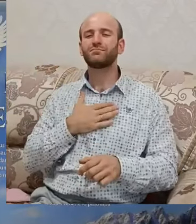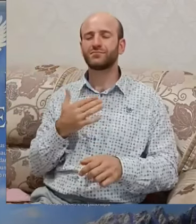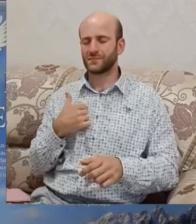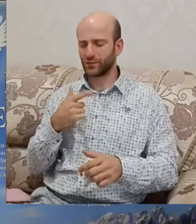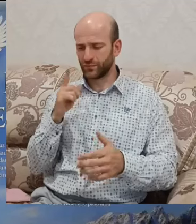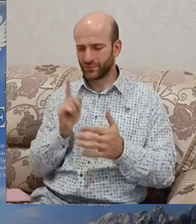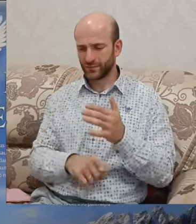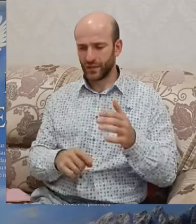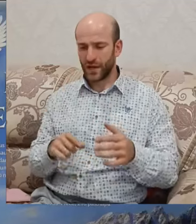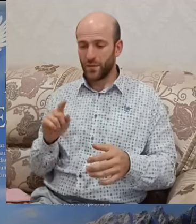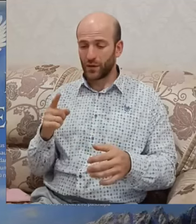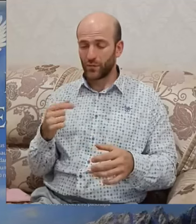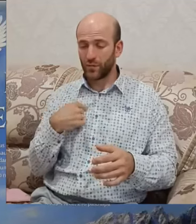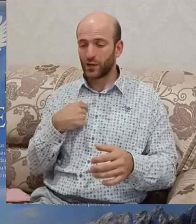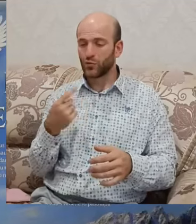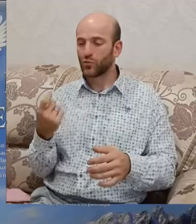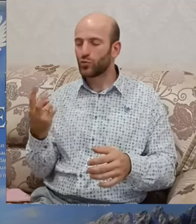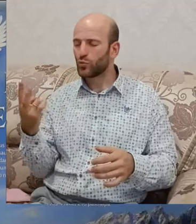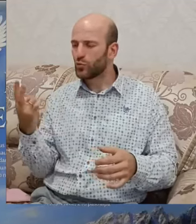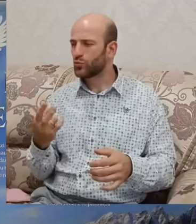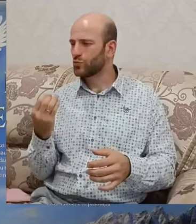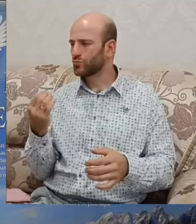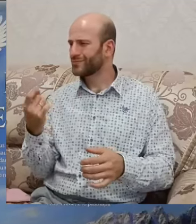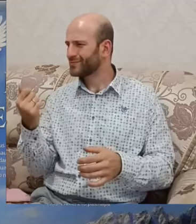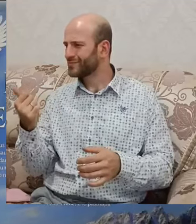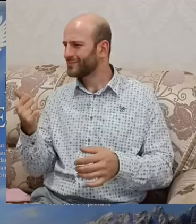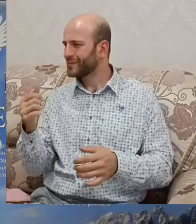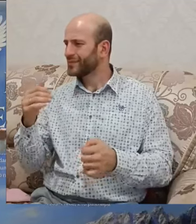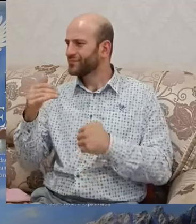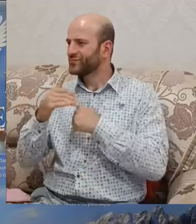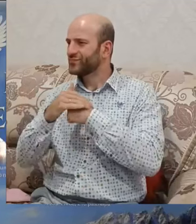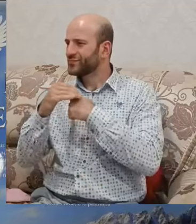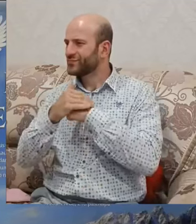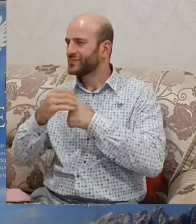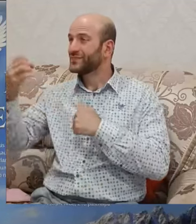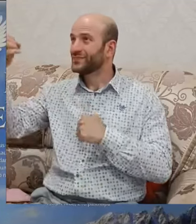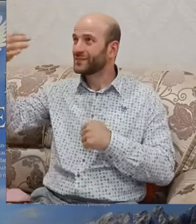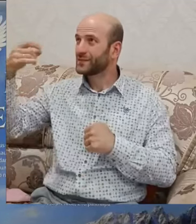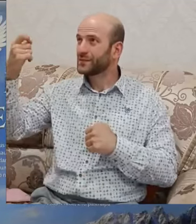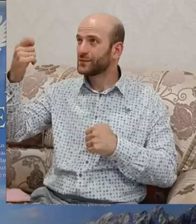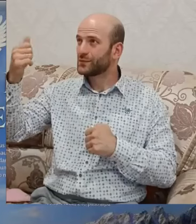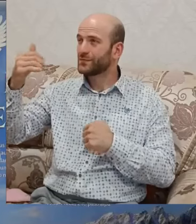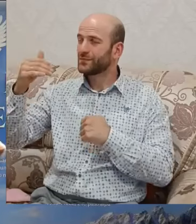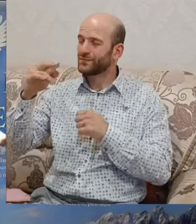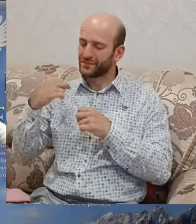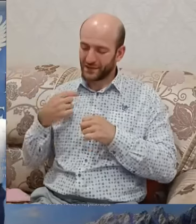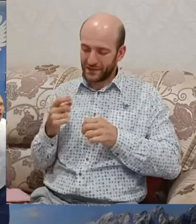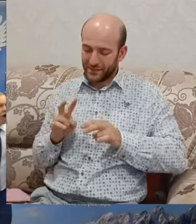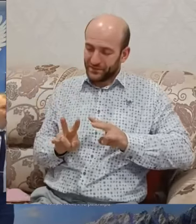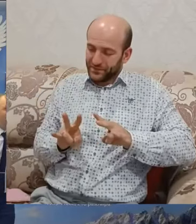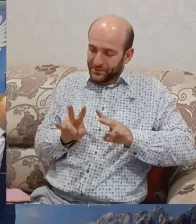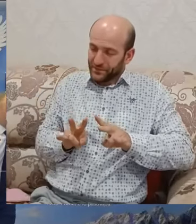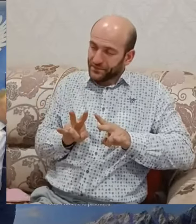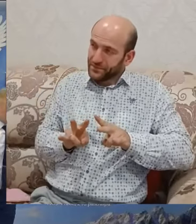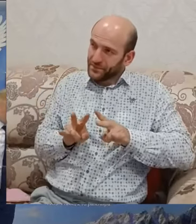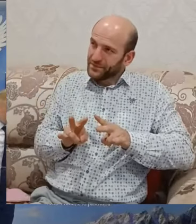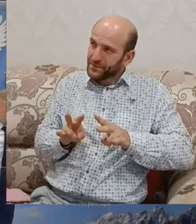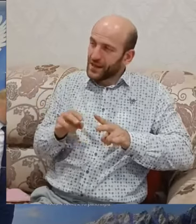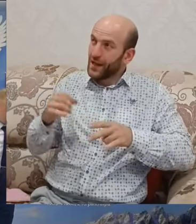комбайном. Man dar reikia truputėlį pagulėti žinioje. Мне еще надо немножко полежать в послании. Jo